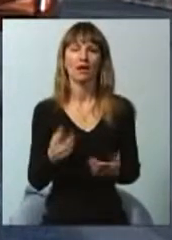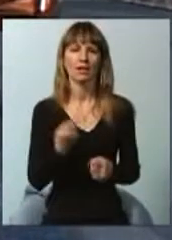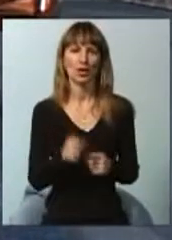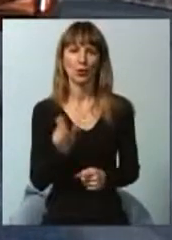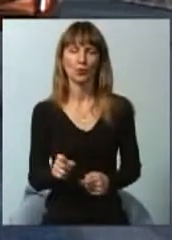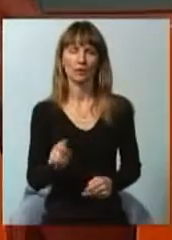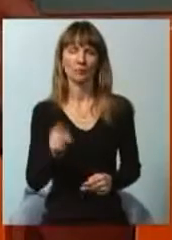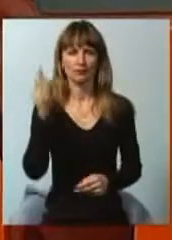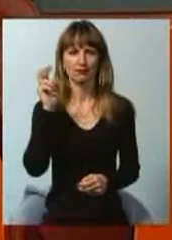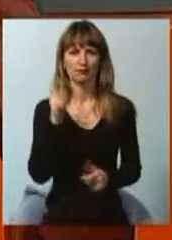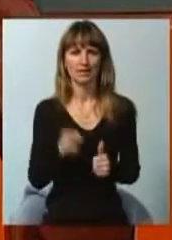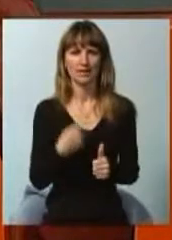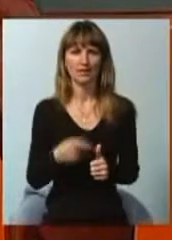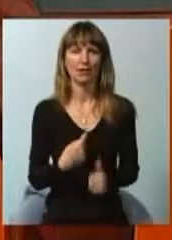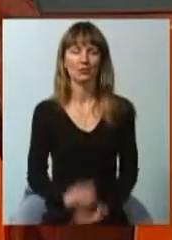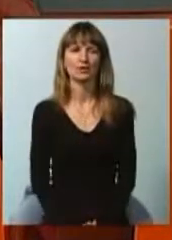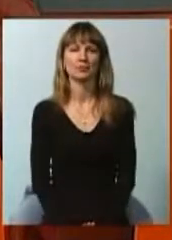люди називаються?